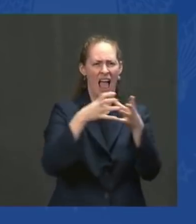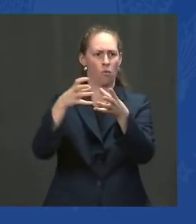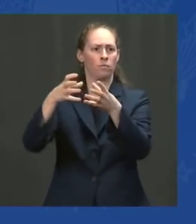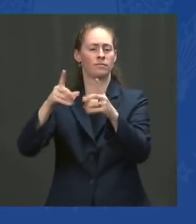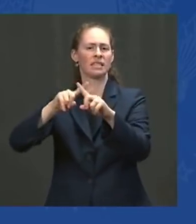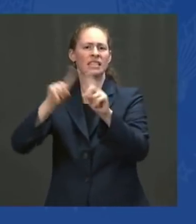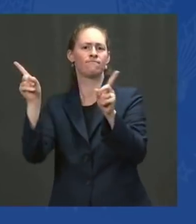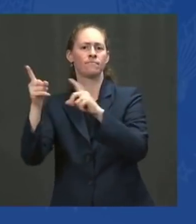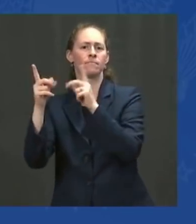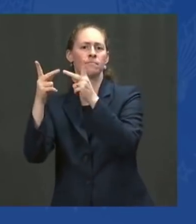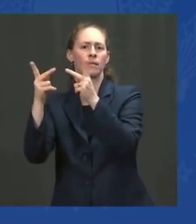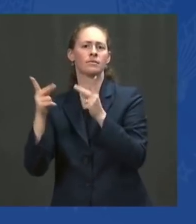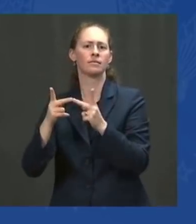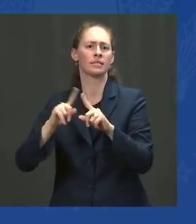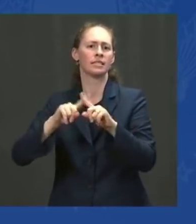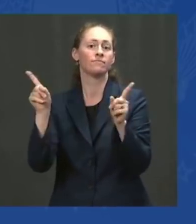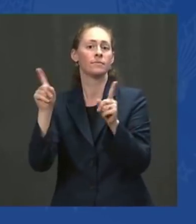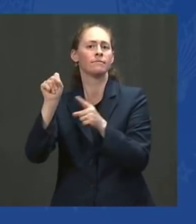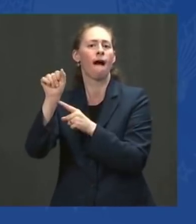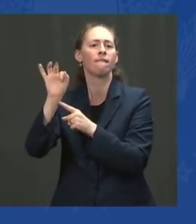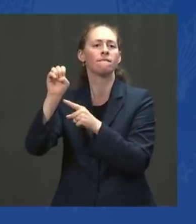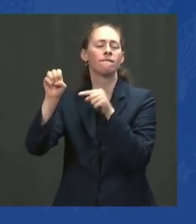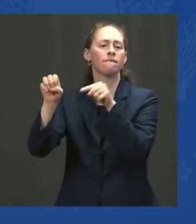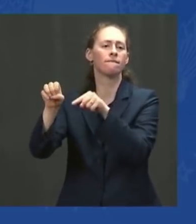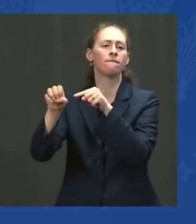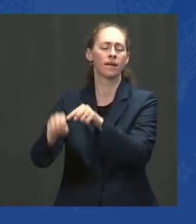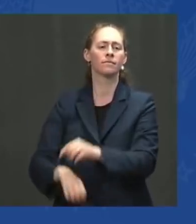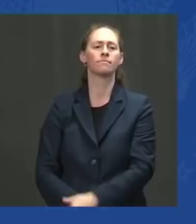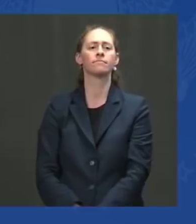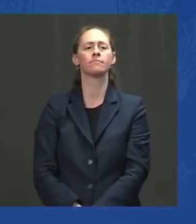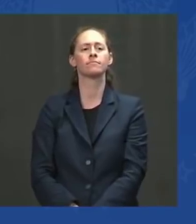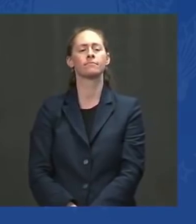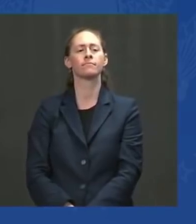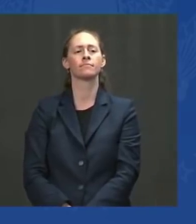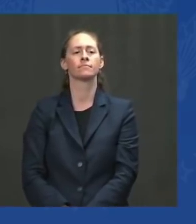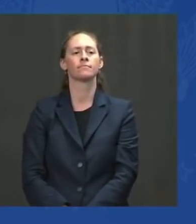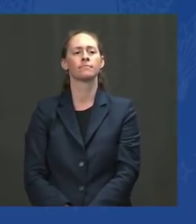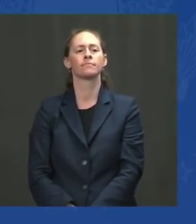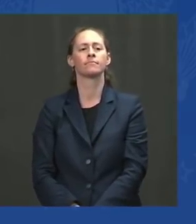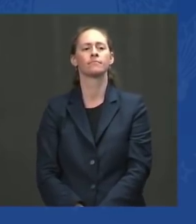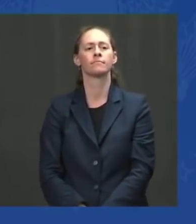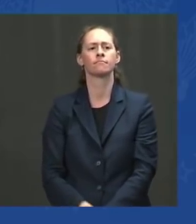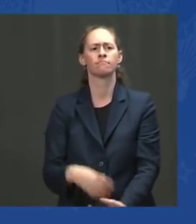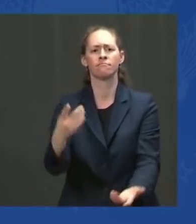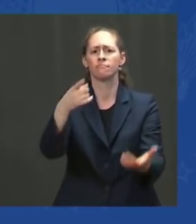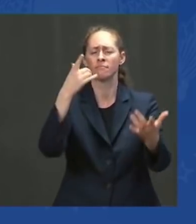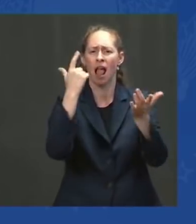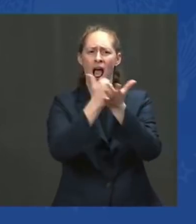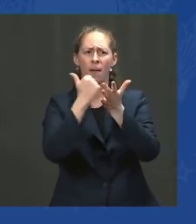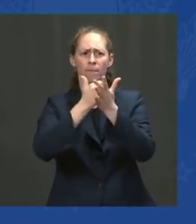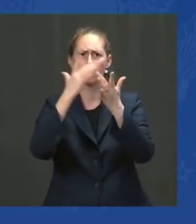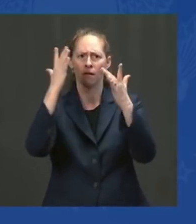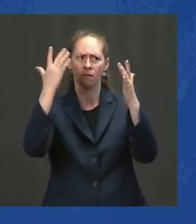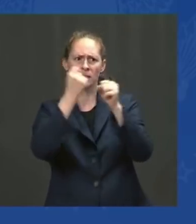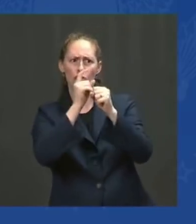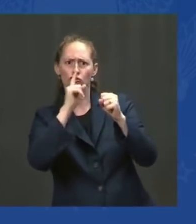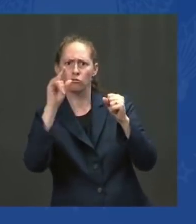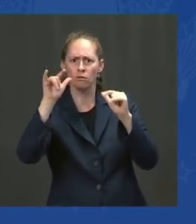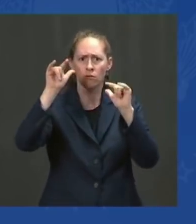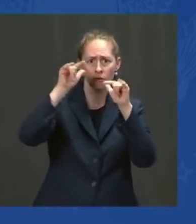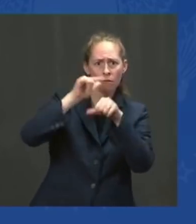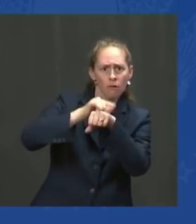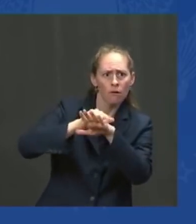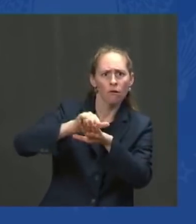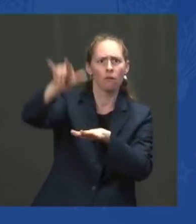个爱国贼来不是卖国贼就能改变当时国内外中国和世界的这样一个